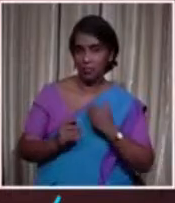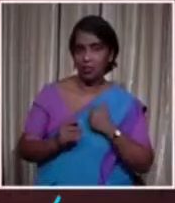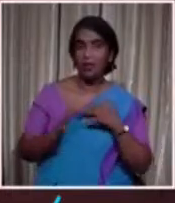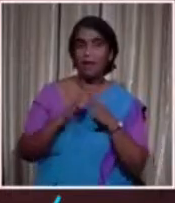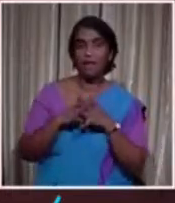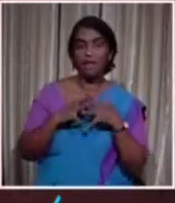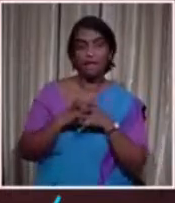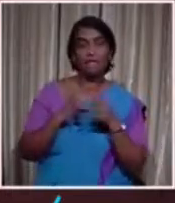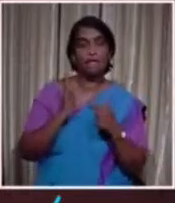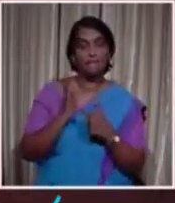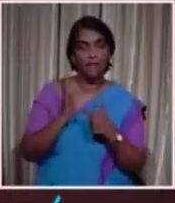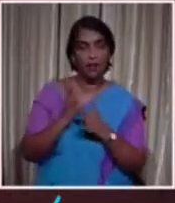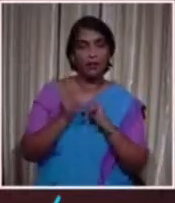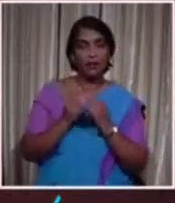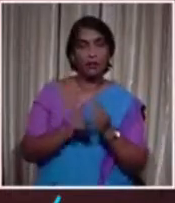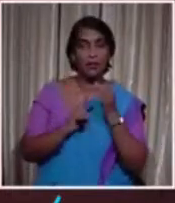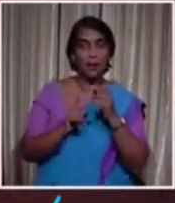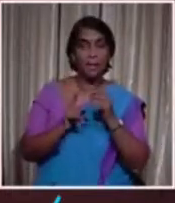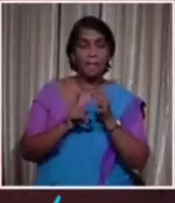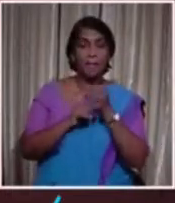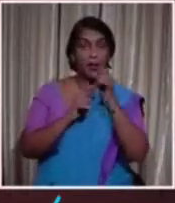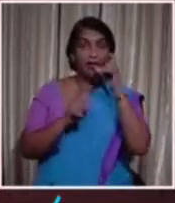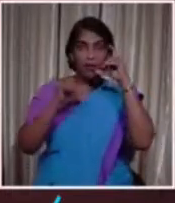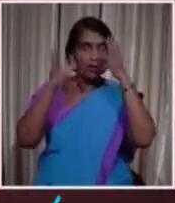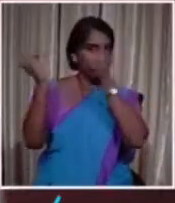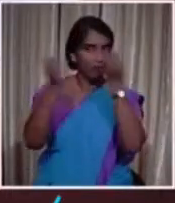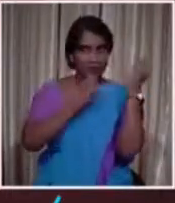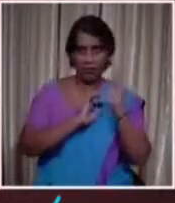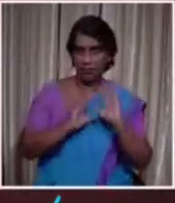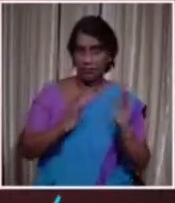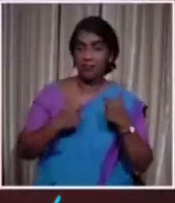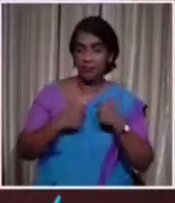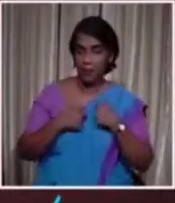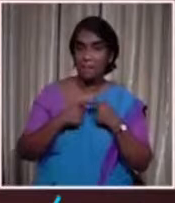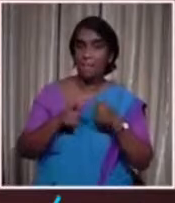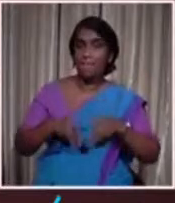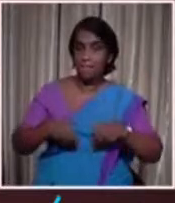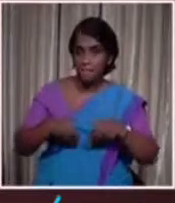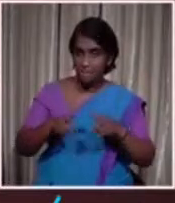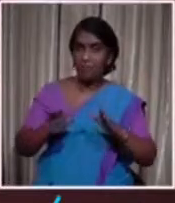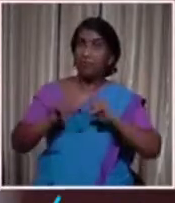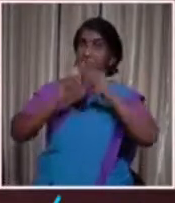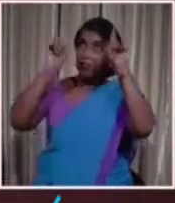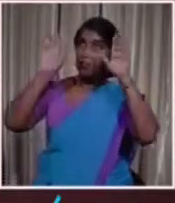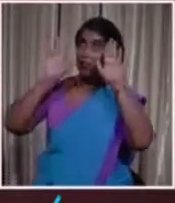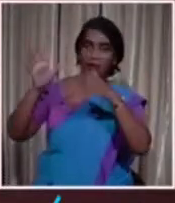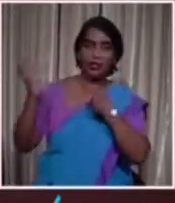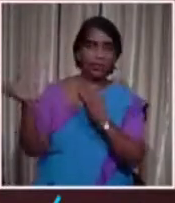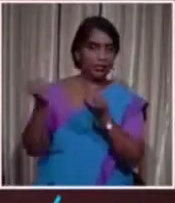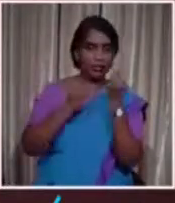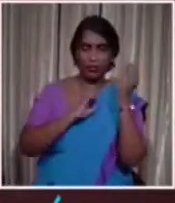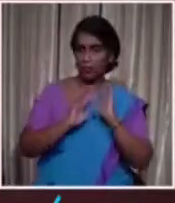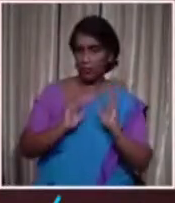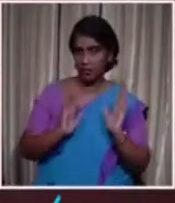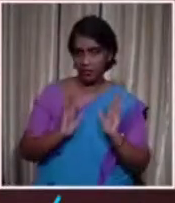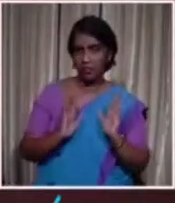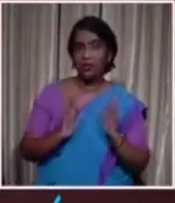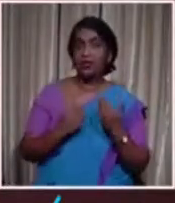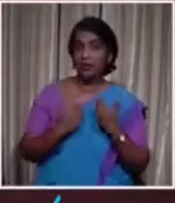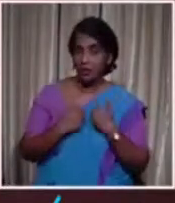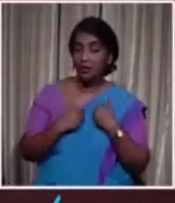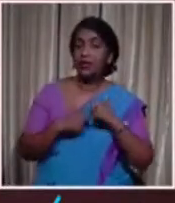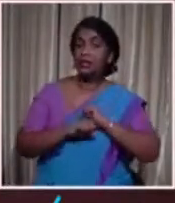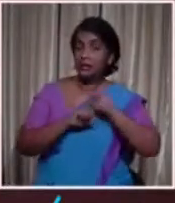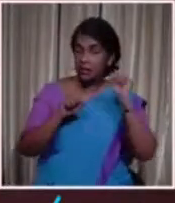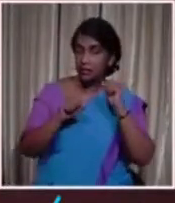ආසනේ කාර්යාලයේ සජිත් ප්‍රේමදාසගේ ෆොටෝවත් ගලවලා නැහැ. තාම මම පාරේ ඉන්න යනකොට ගහලා දෙන බෝඩ් එකක්වත් මම ගලවලා නැහැ. මම මේ